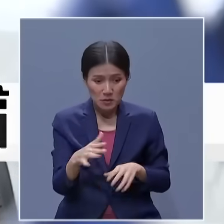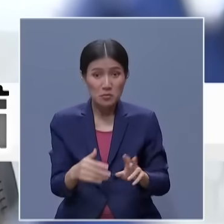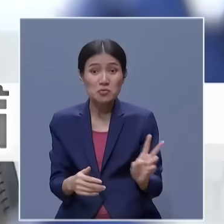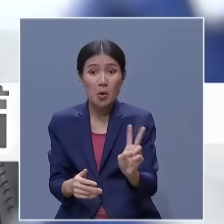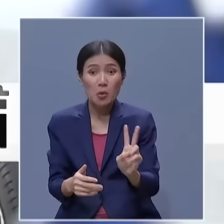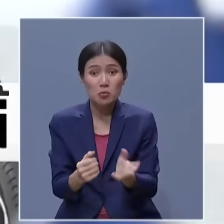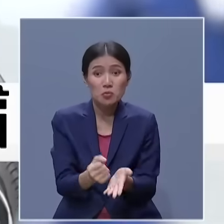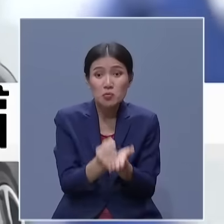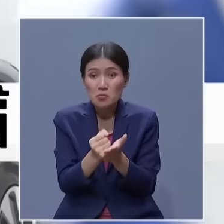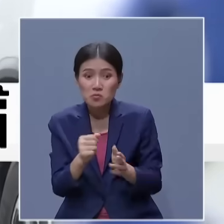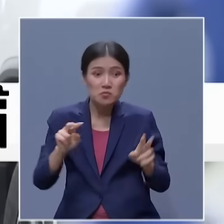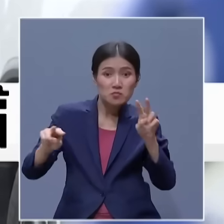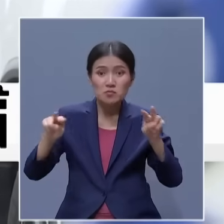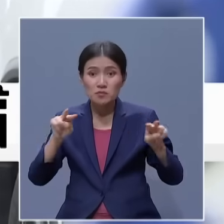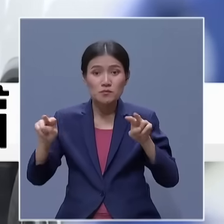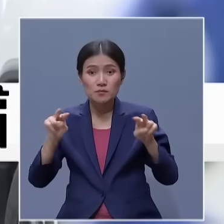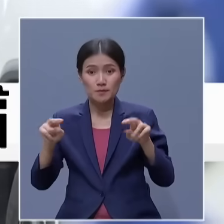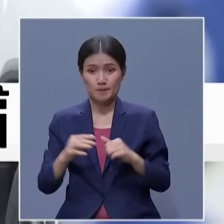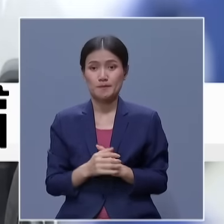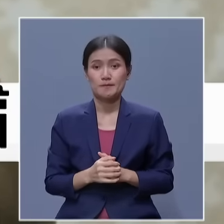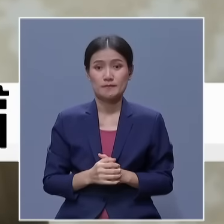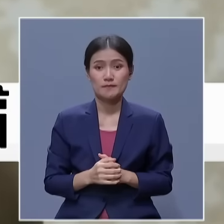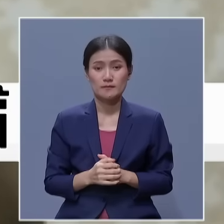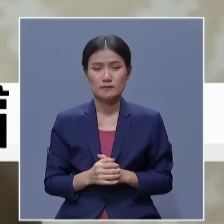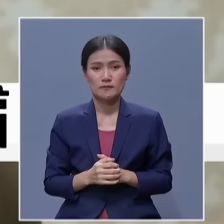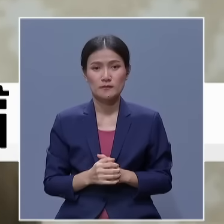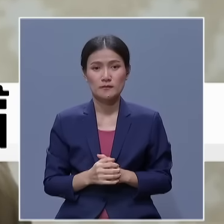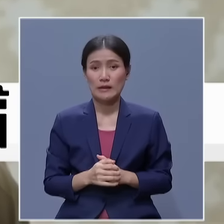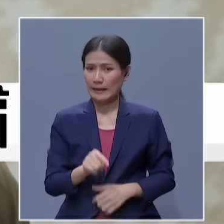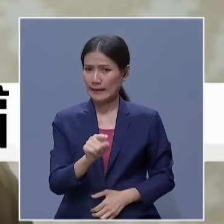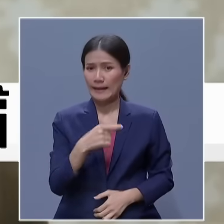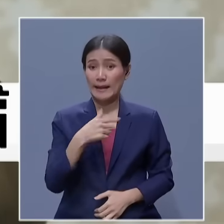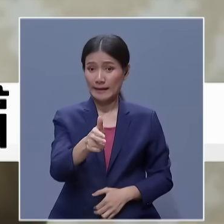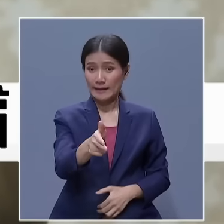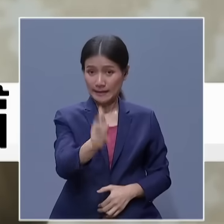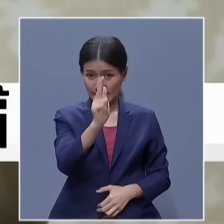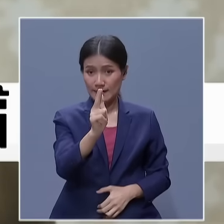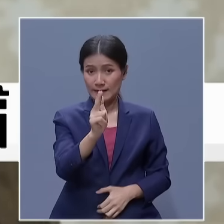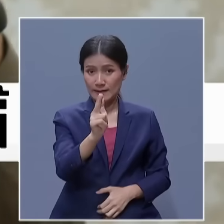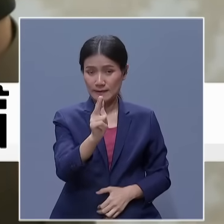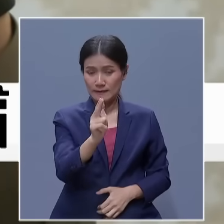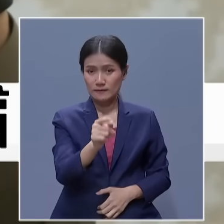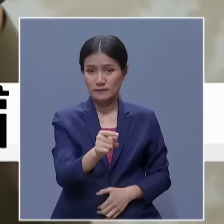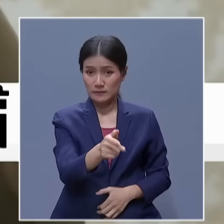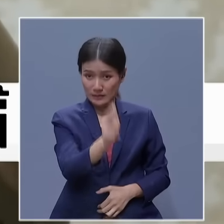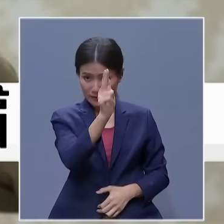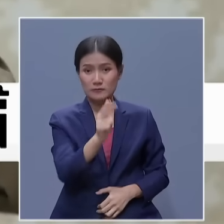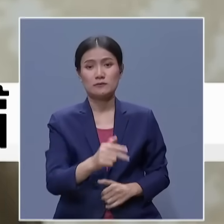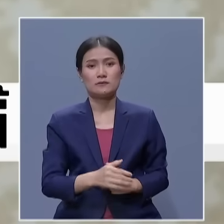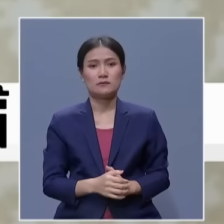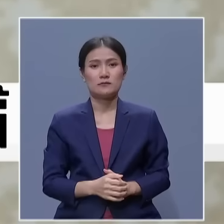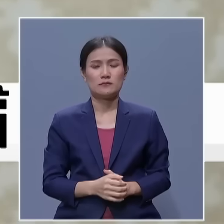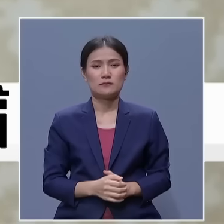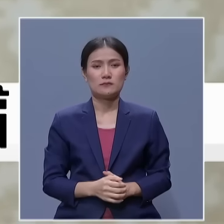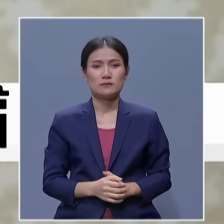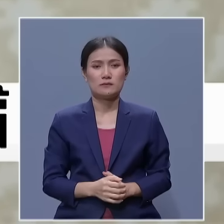ฟังช่วงนี้ว่ายังไงค่ะ ครับ เหตุการณ์ในการยิงเนี่ยนะคือในการเข้ามาในง